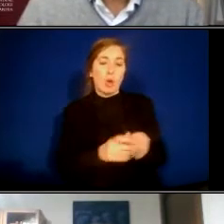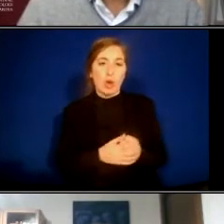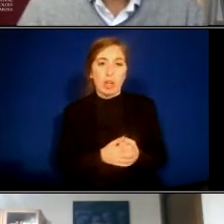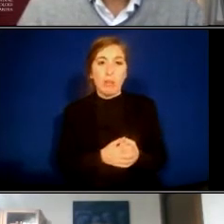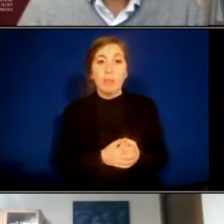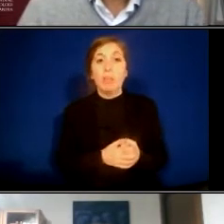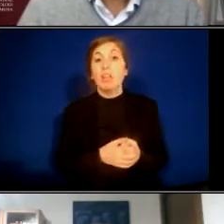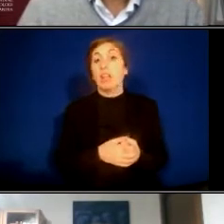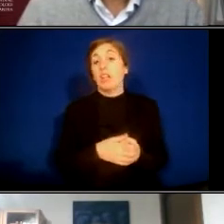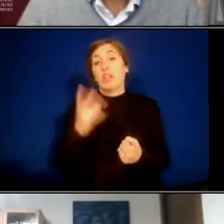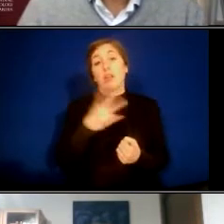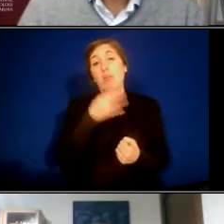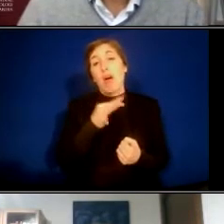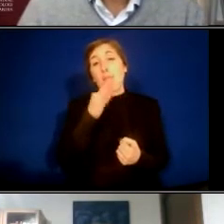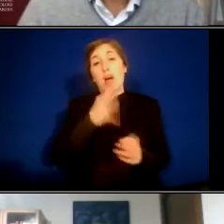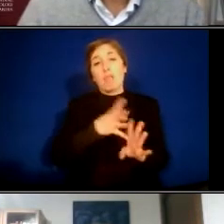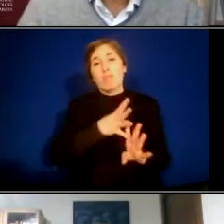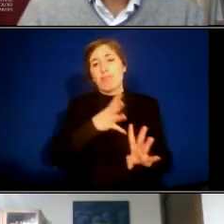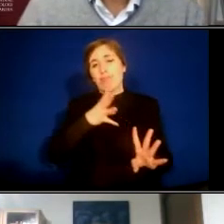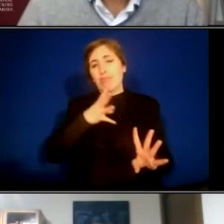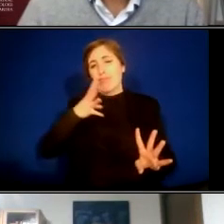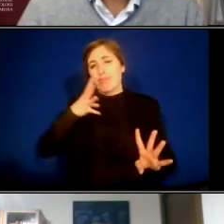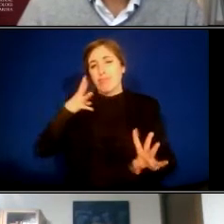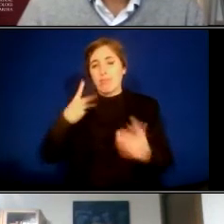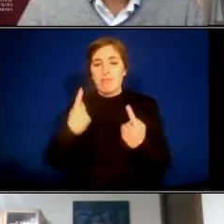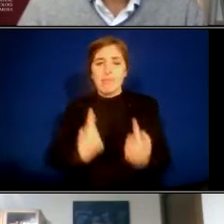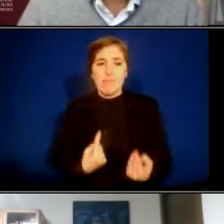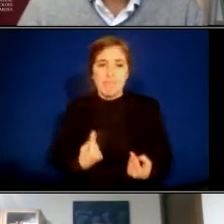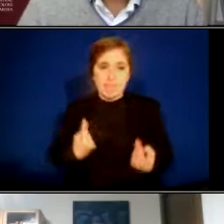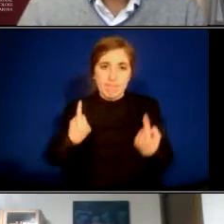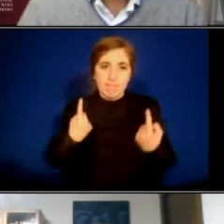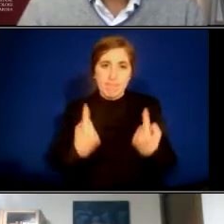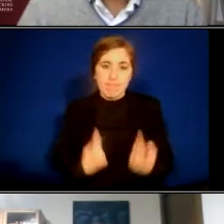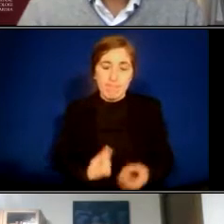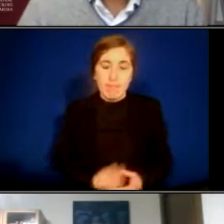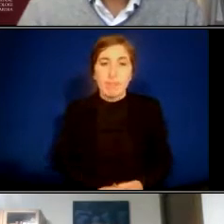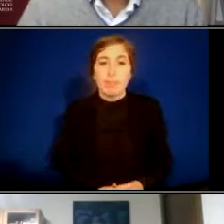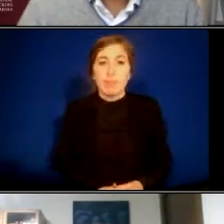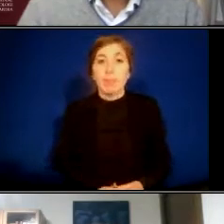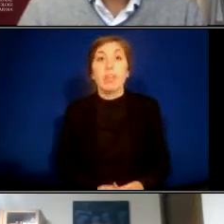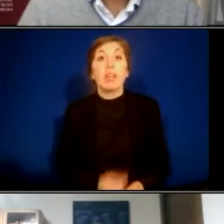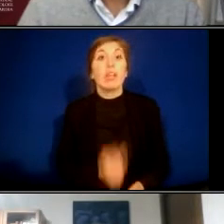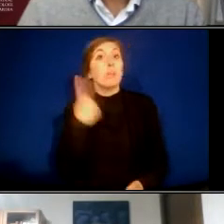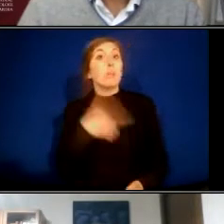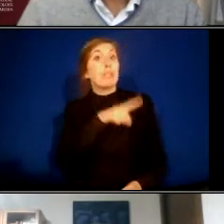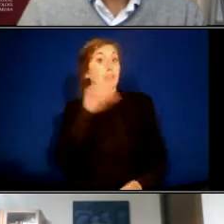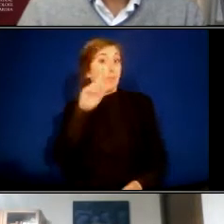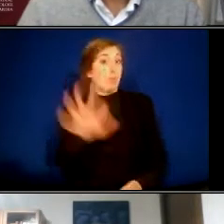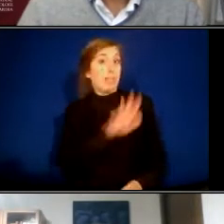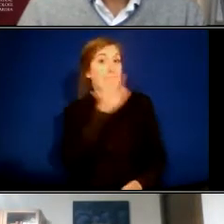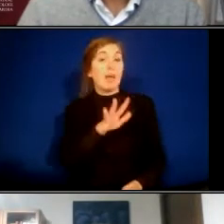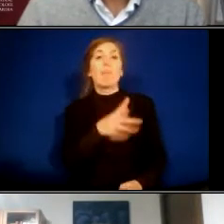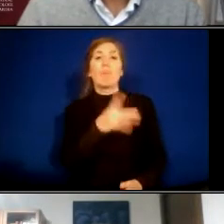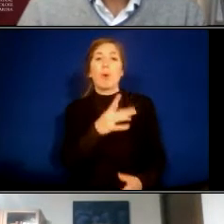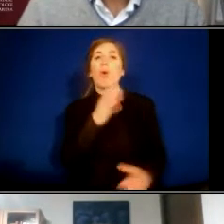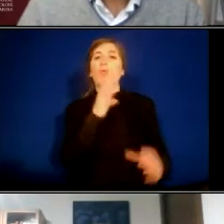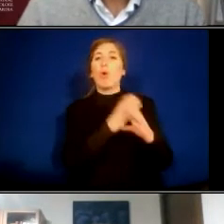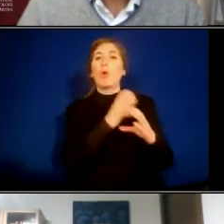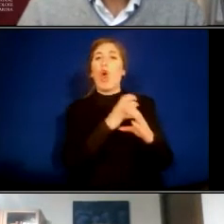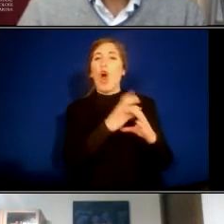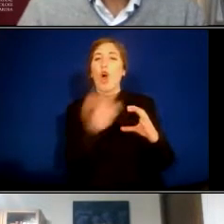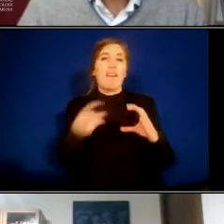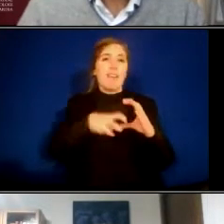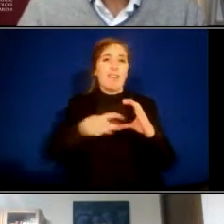lunga di attesa. Questo è il momento, ad esempio, in cui si sale sul furgoncino.